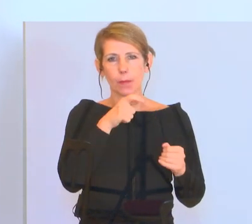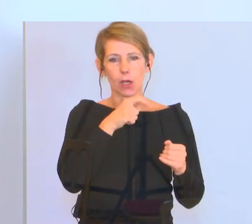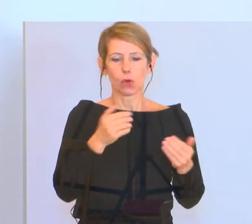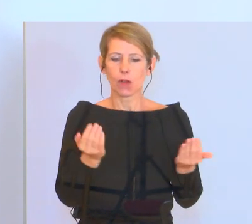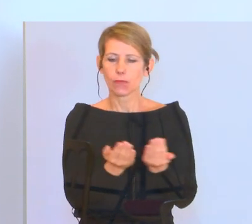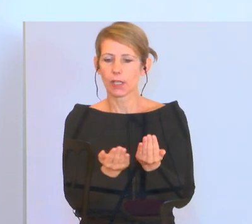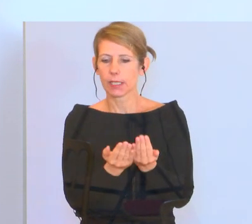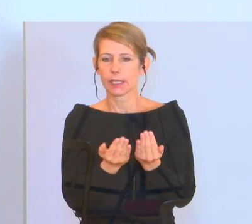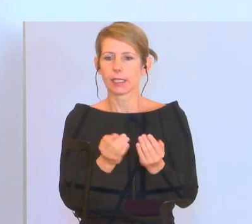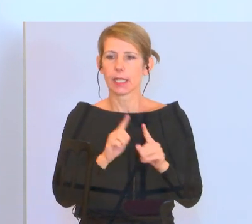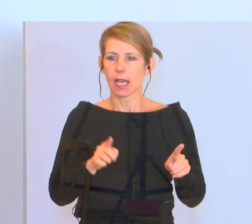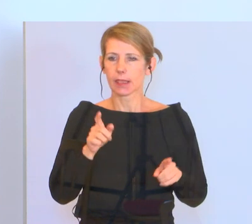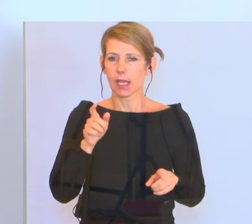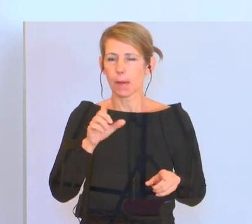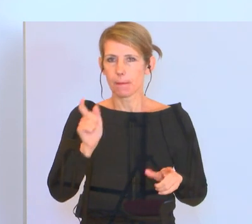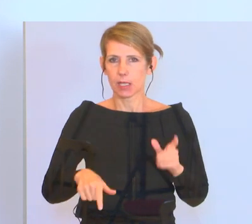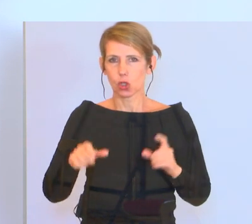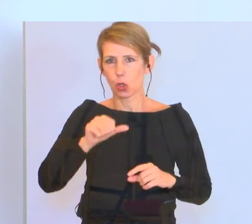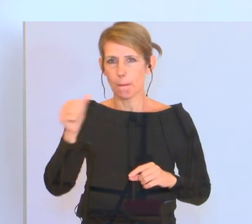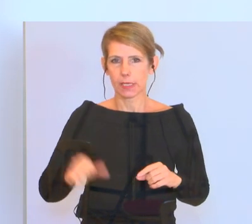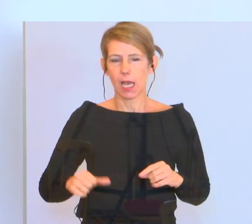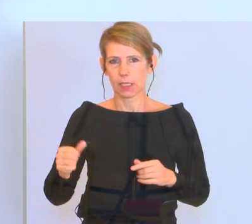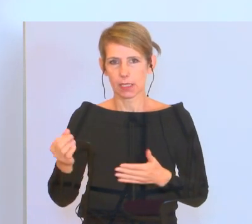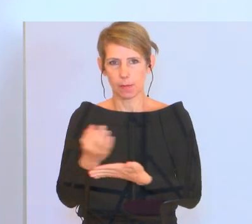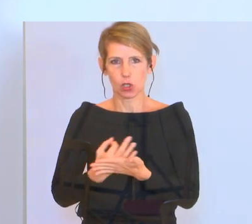mit jenen akademischer Ausbildung verglichen. Und das Ergebnis ist, dass